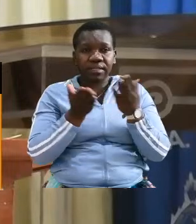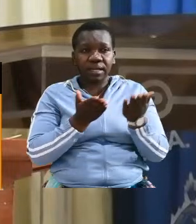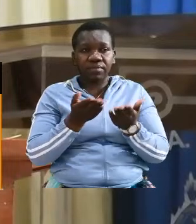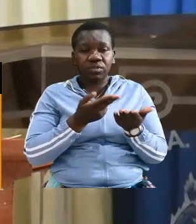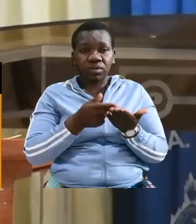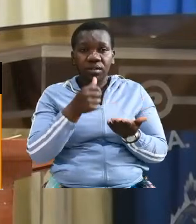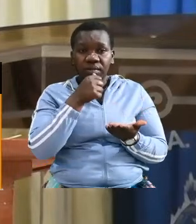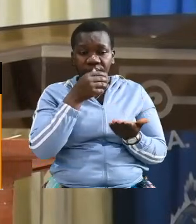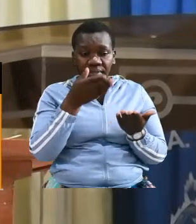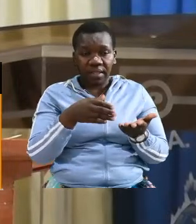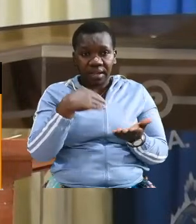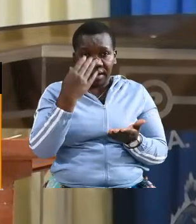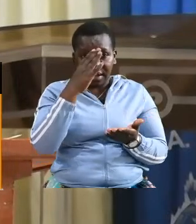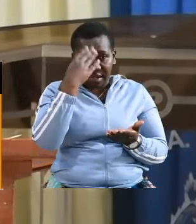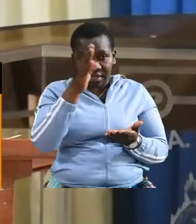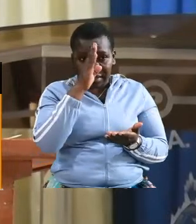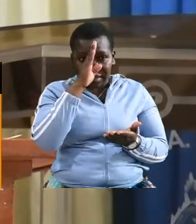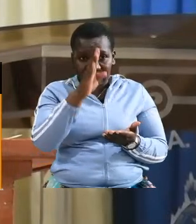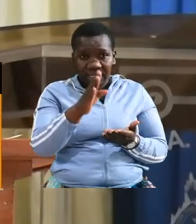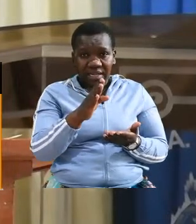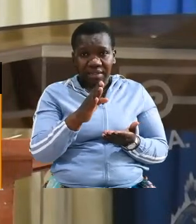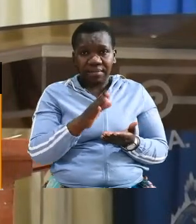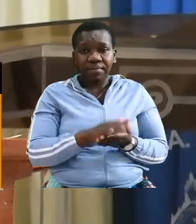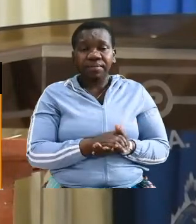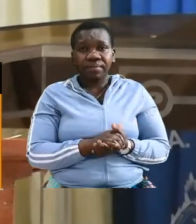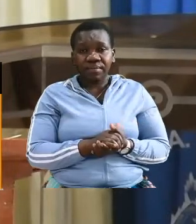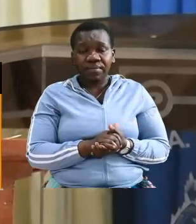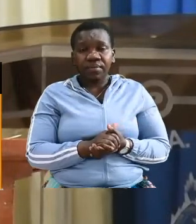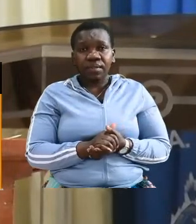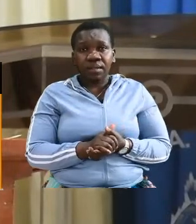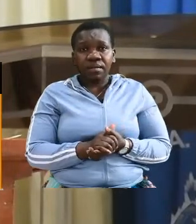ya Kiswahili Kikuyu service.